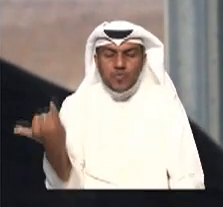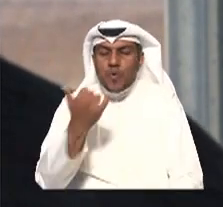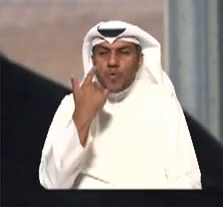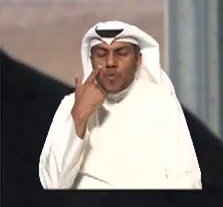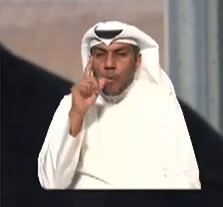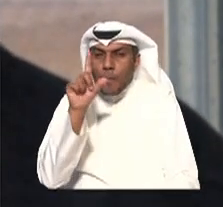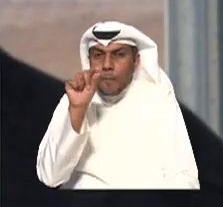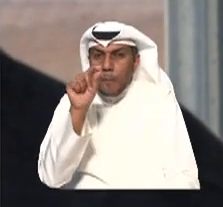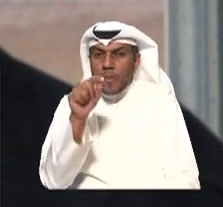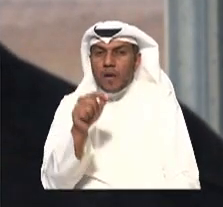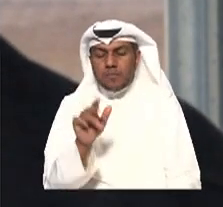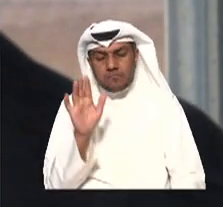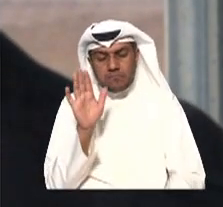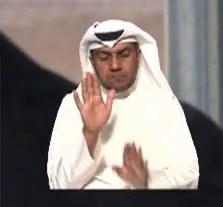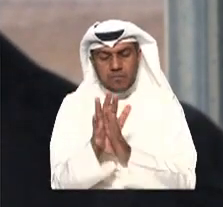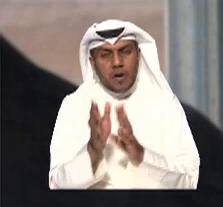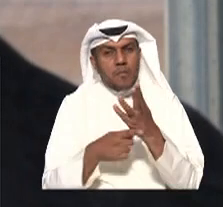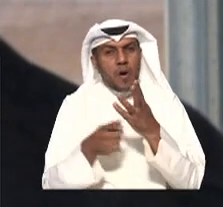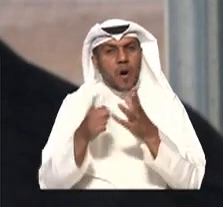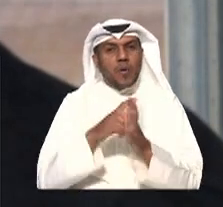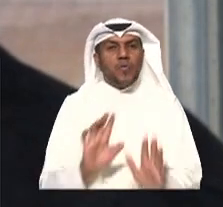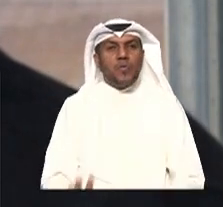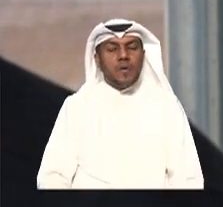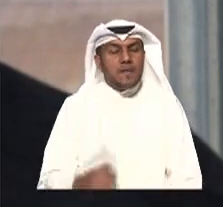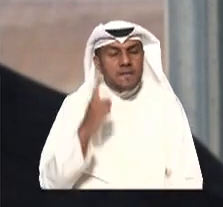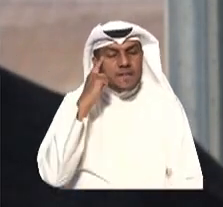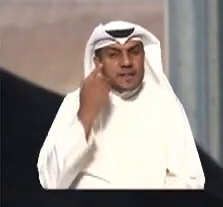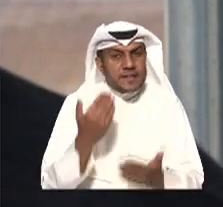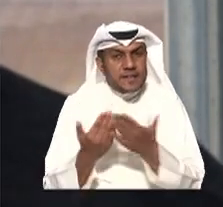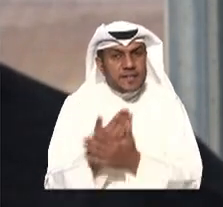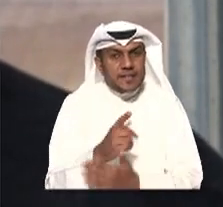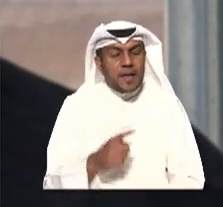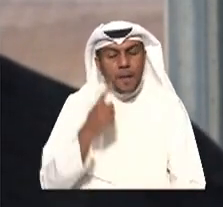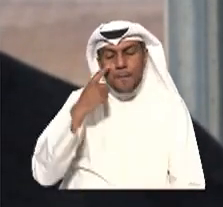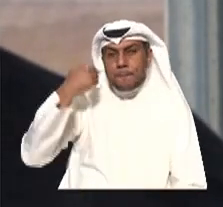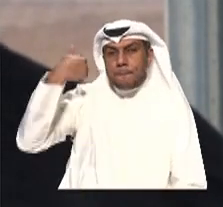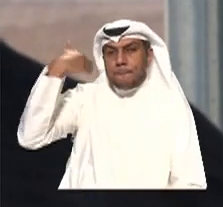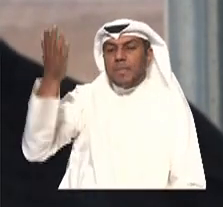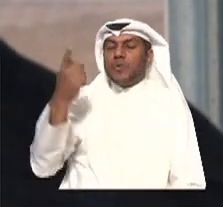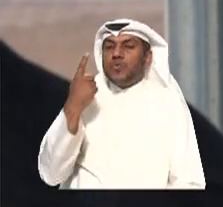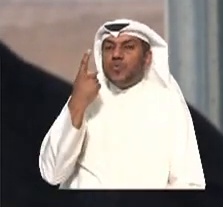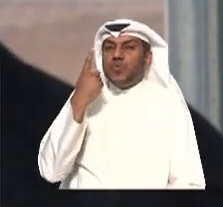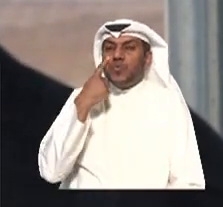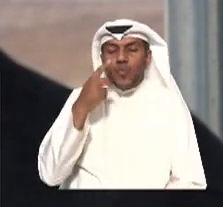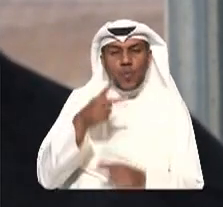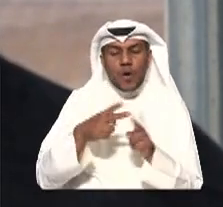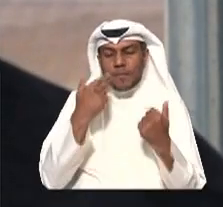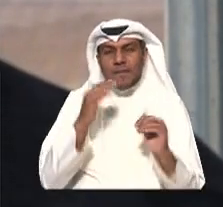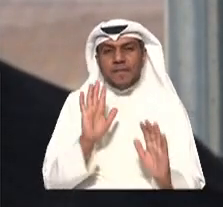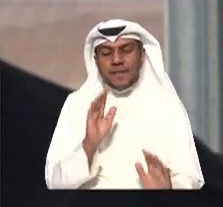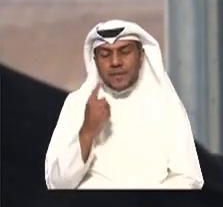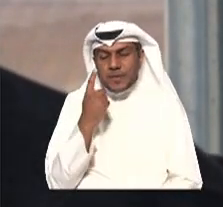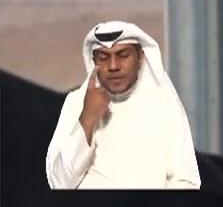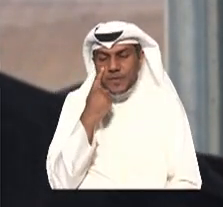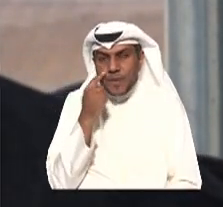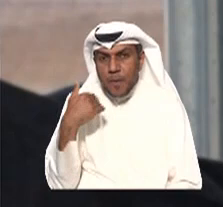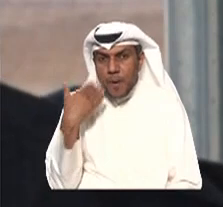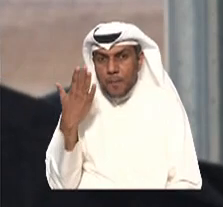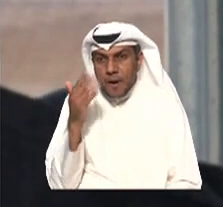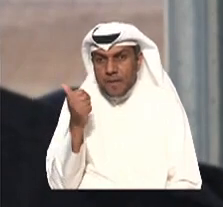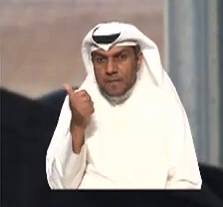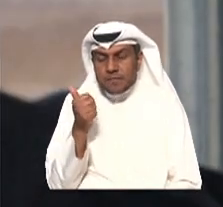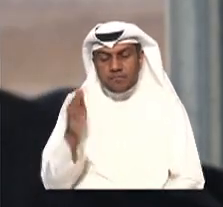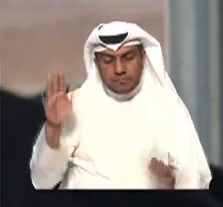طبعا هي احنا ما نمول شيء جديد، طبعا انه شيء مطبق برا لكن مو موجود بالكويت، ولا ليس فيه اي